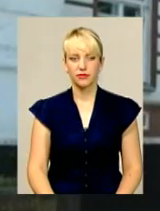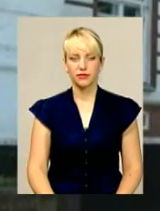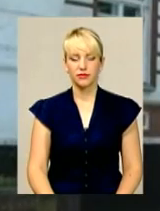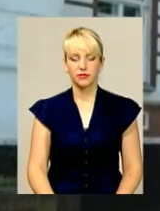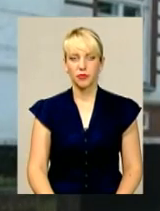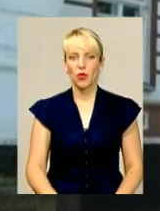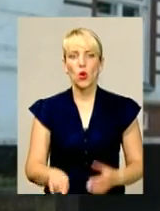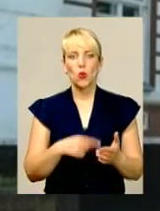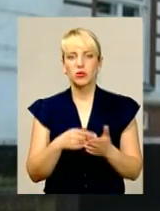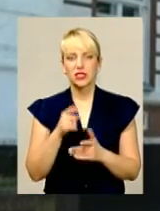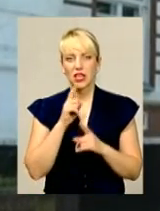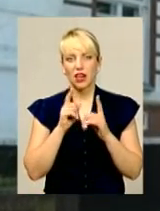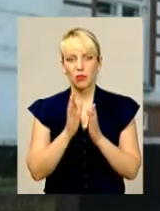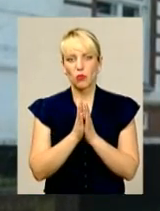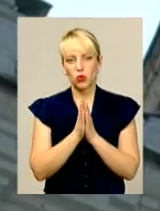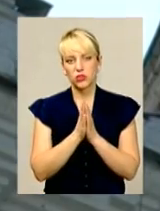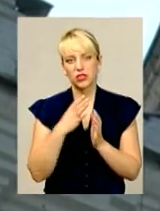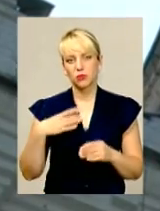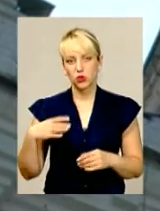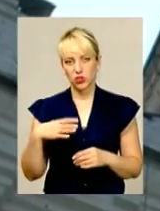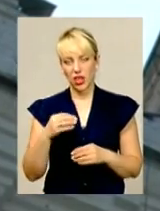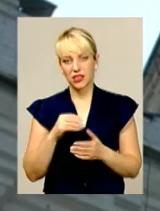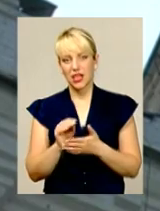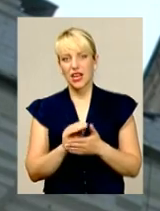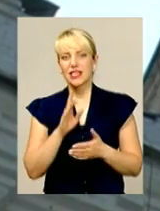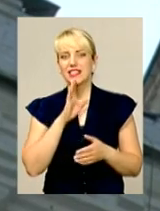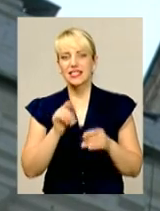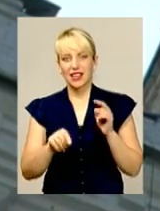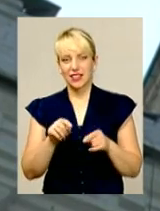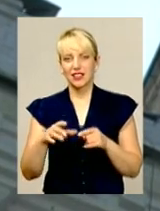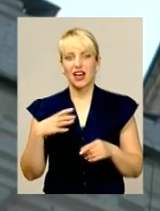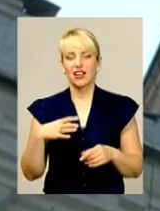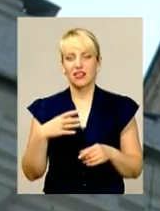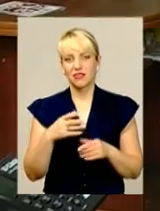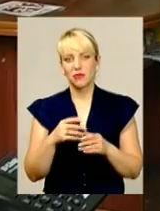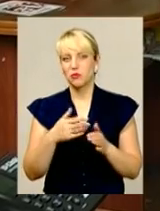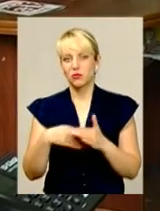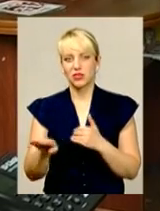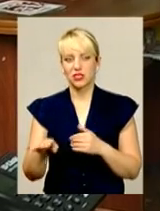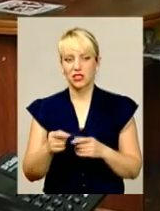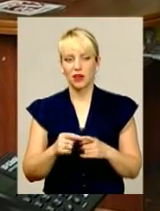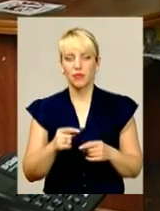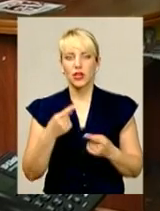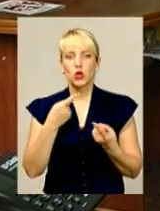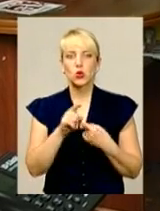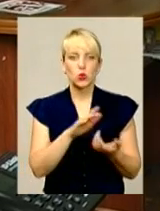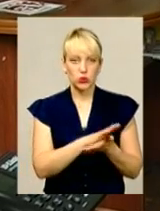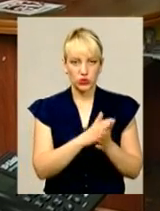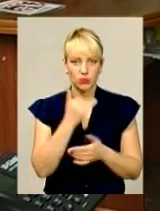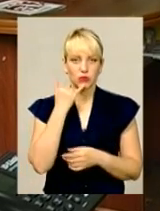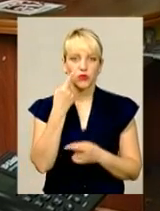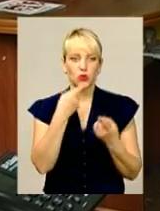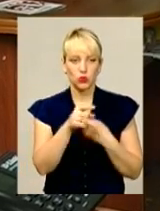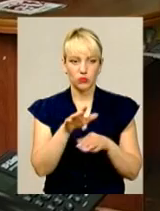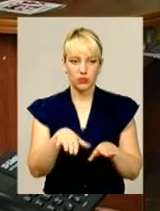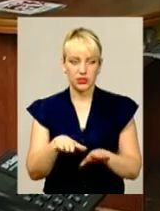Міській раді попрохали зачекати, і секретарка відлучилась. Інша ситуація в обласній адміністрації. Дякую, це Хмельницький регіональний